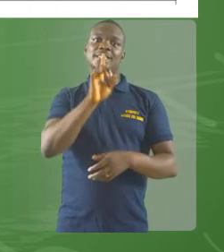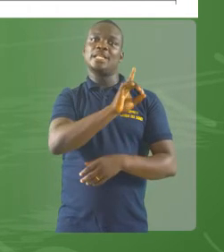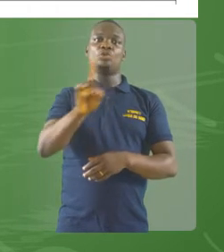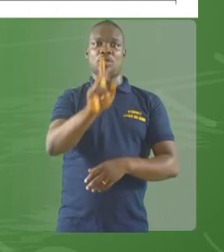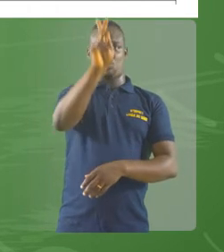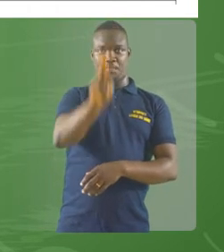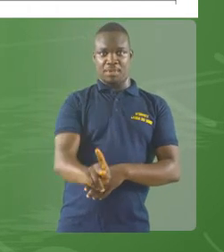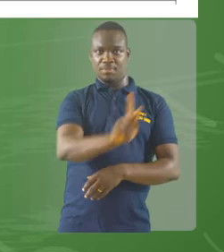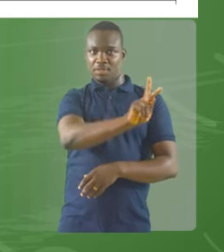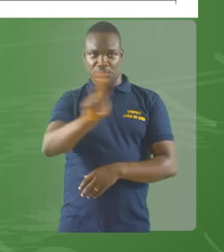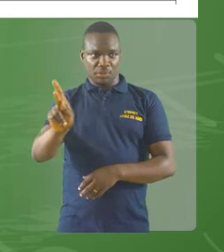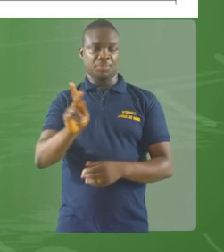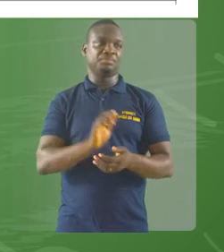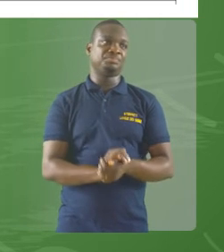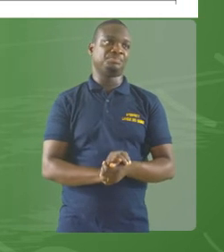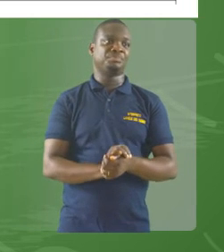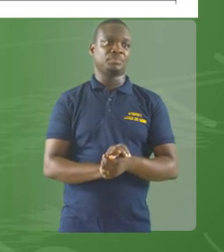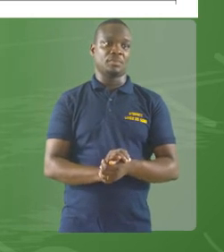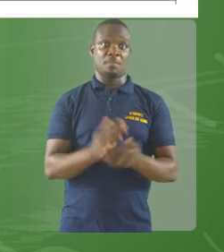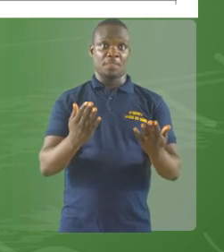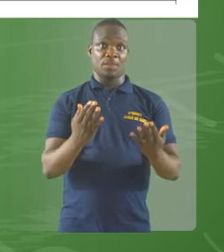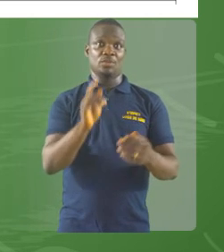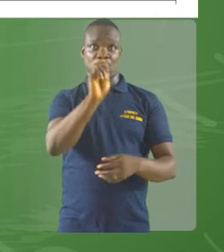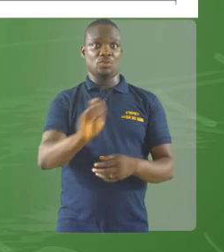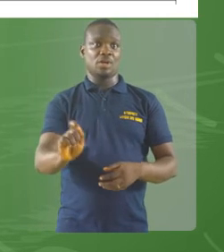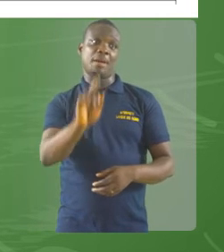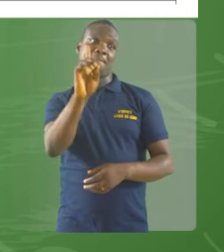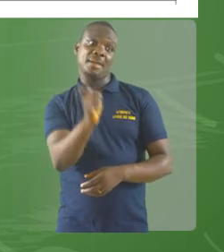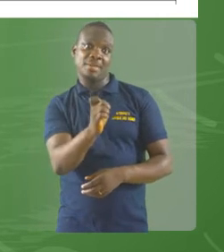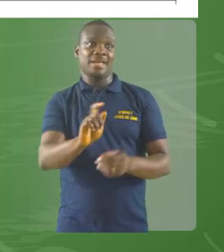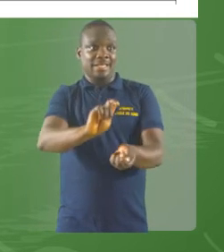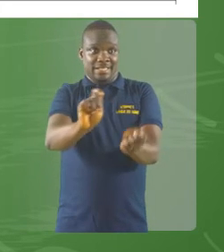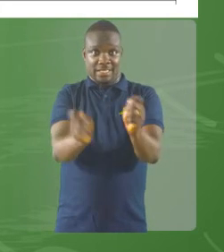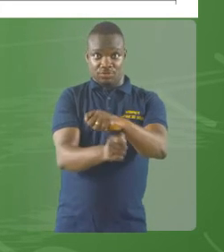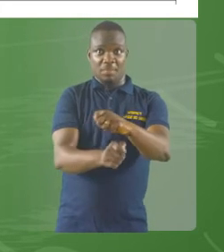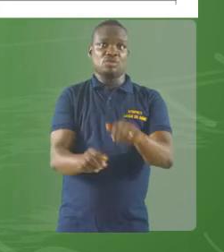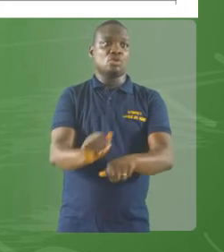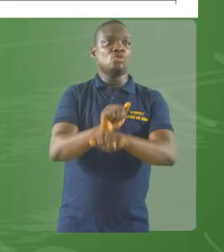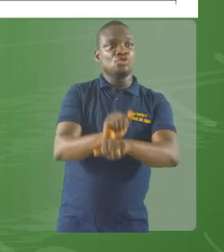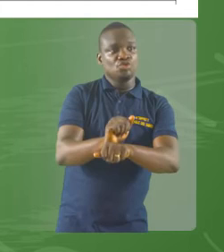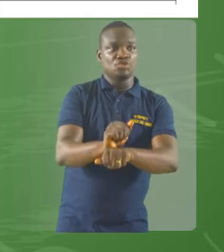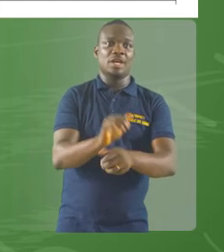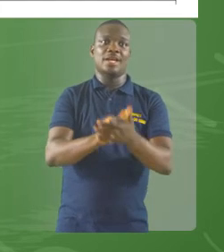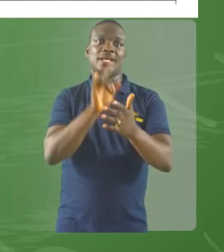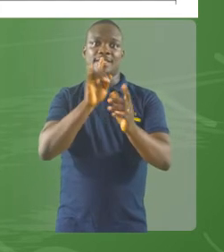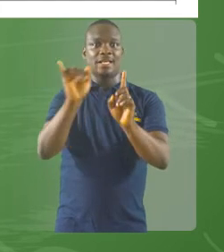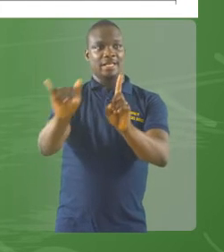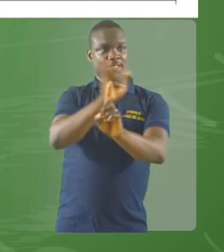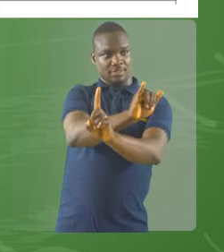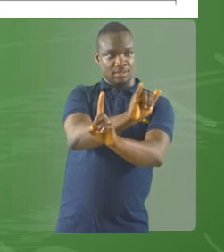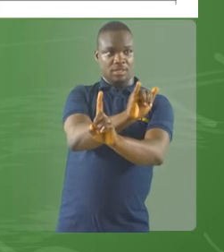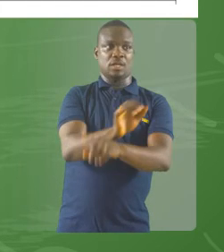perpendiculaires. Bien donc, la première transformation usuelle, c'est la symétrie orthogonale